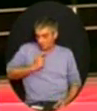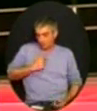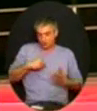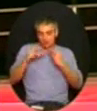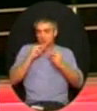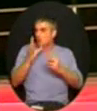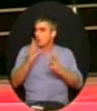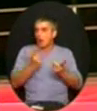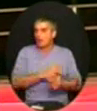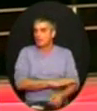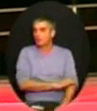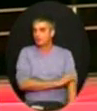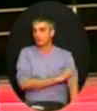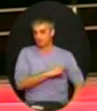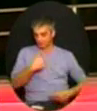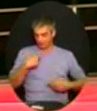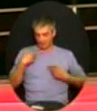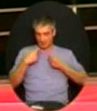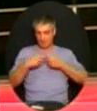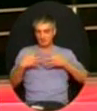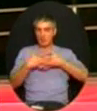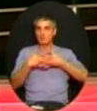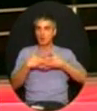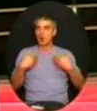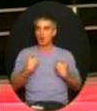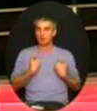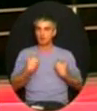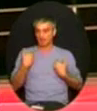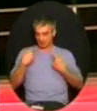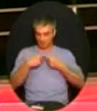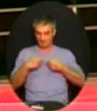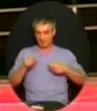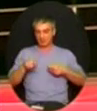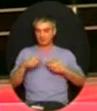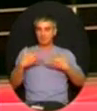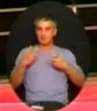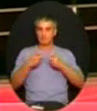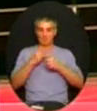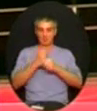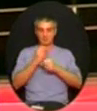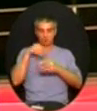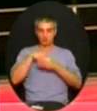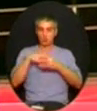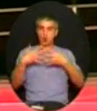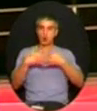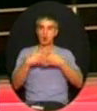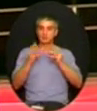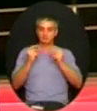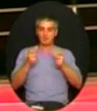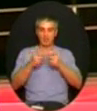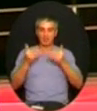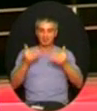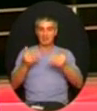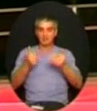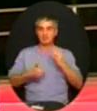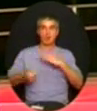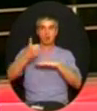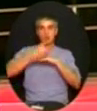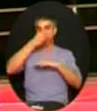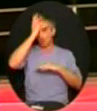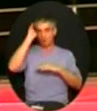שיחות איתו. למה היו לי שיחות איתו? אני הייתי חברה בקואליציה. הייתי חברת כנסת במפלגת העבודה שישבה בקואליציה עם קדימה בראשות